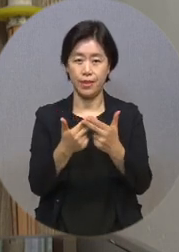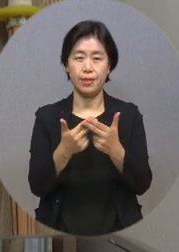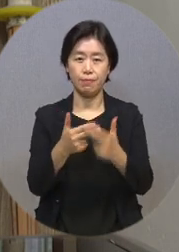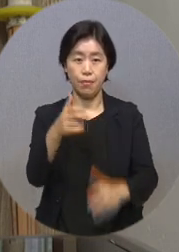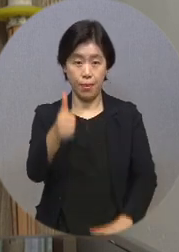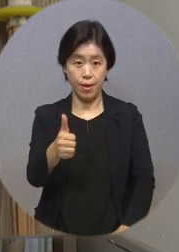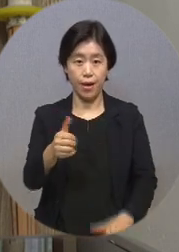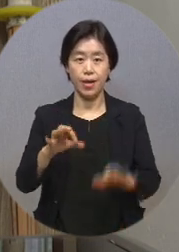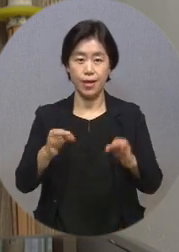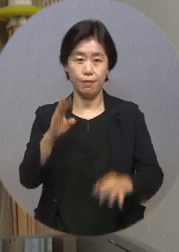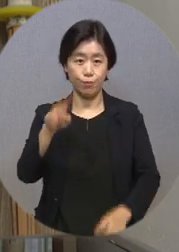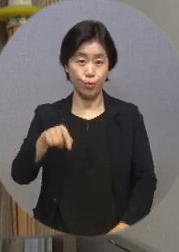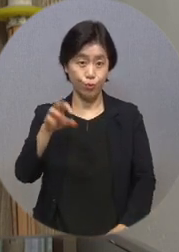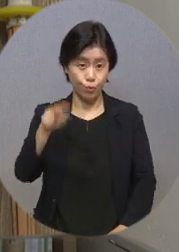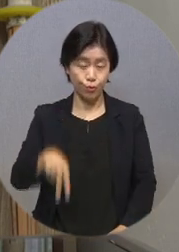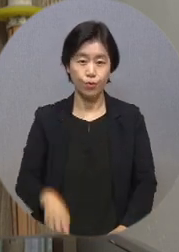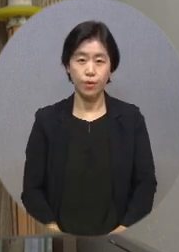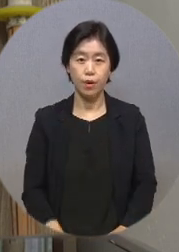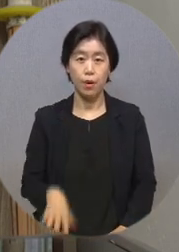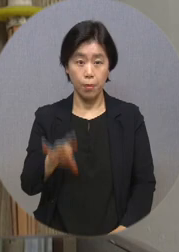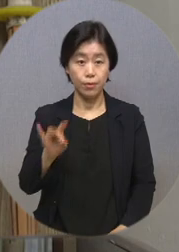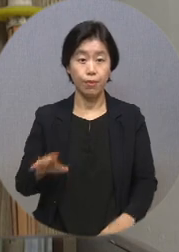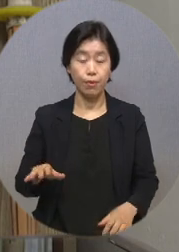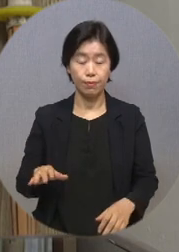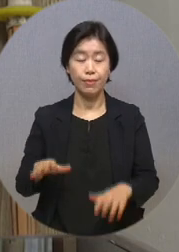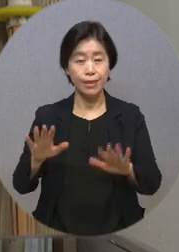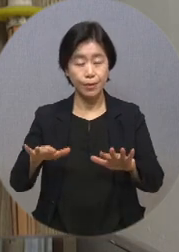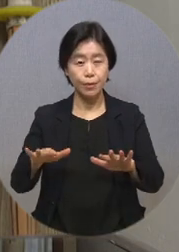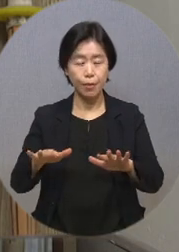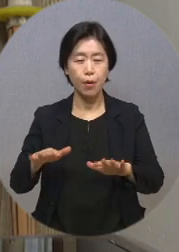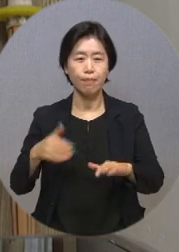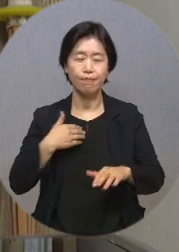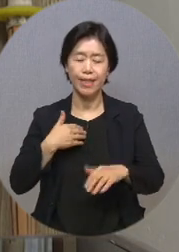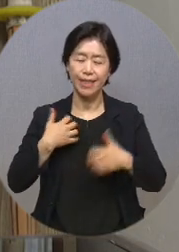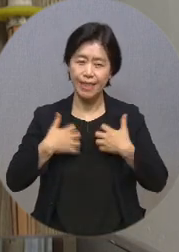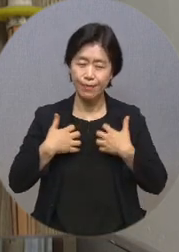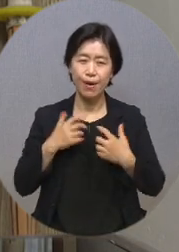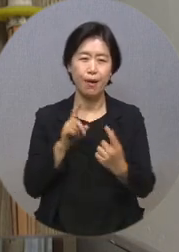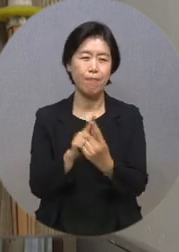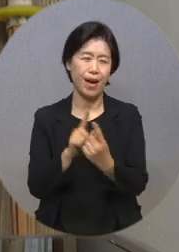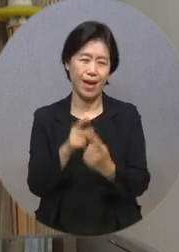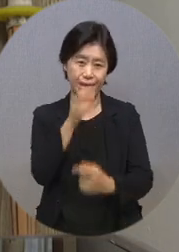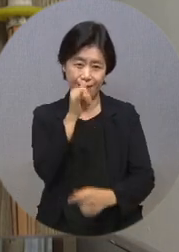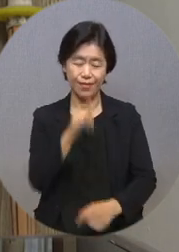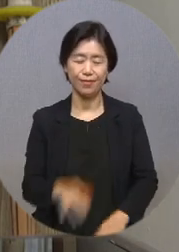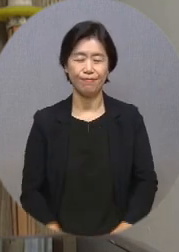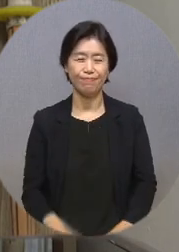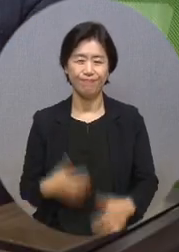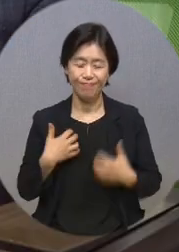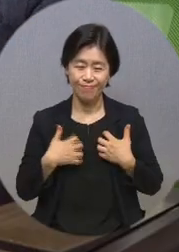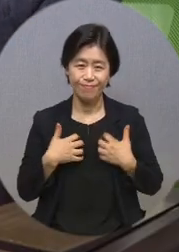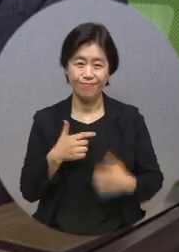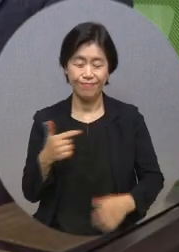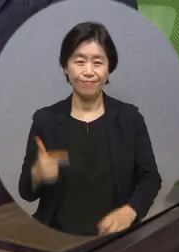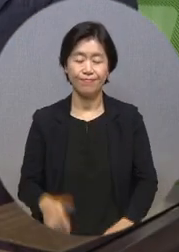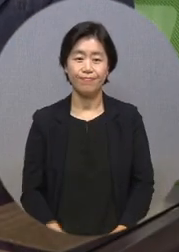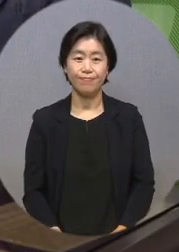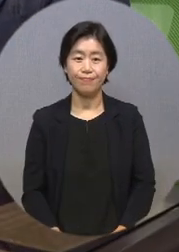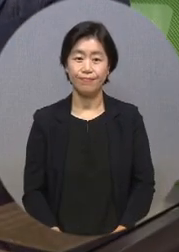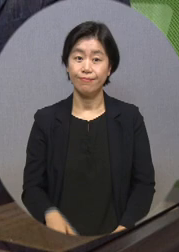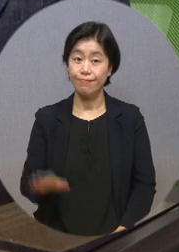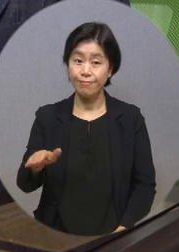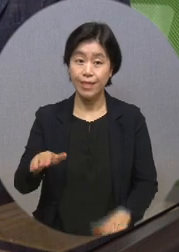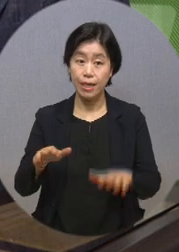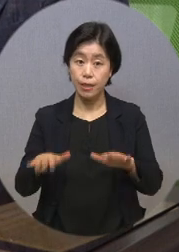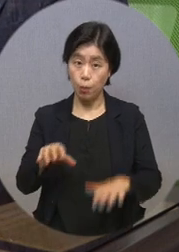김부유입니다. 먼저 이렇게 영상으로라도 인사를 나눌 수 있게 되어서 매우 기쁘게 생각합니다. 만나 뵙게 되어서 반갑습니다. 네, 회장님.